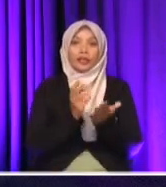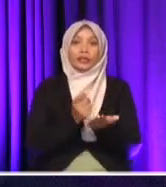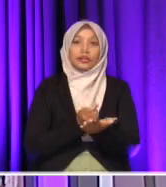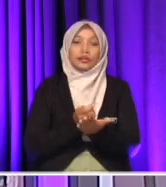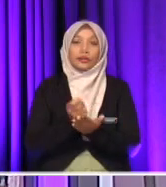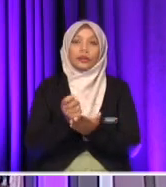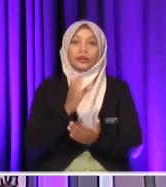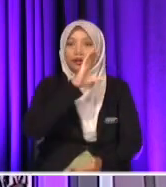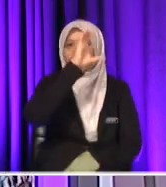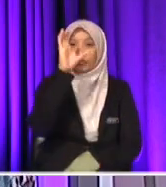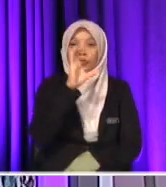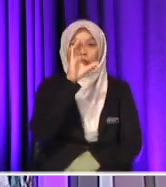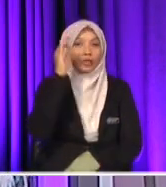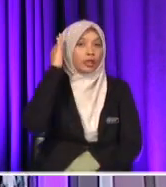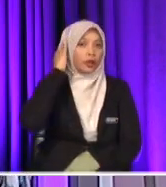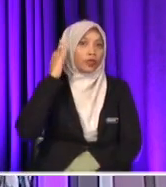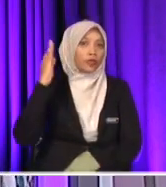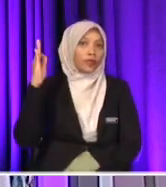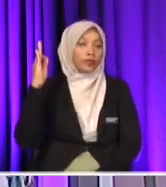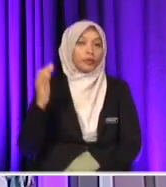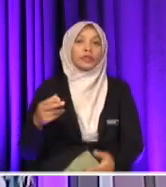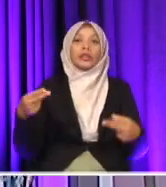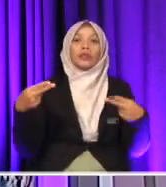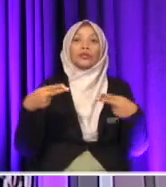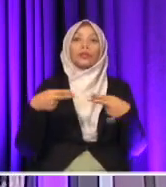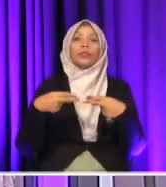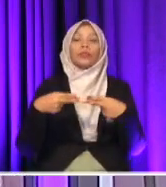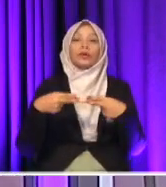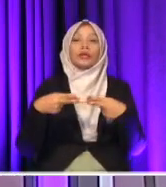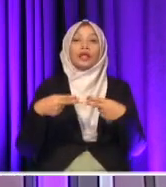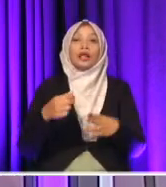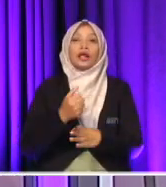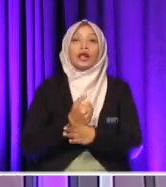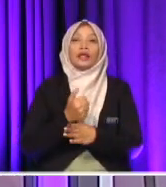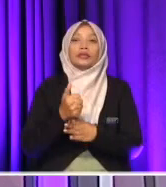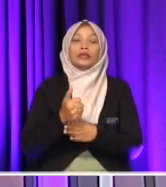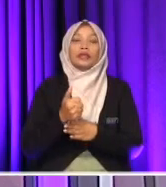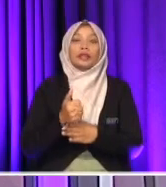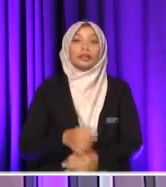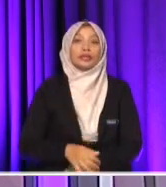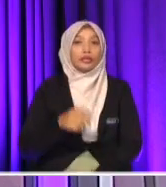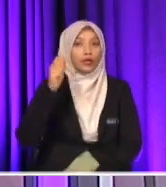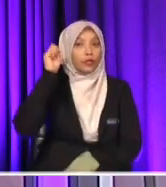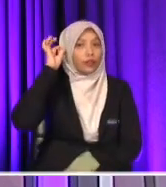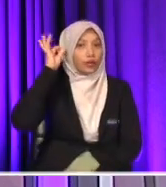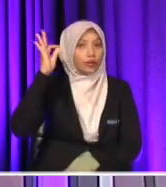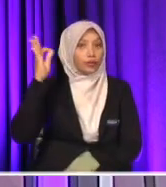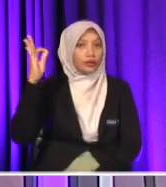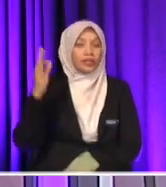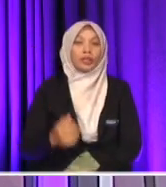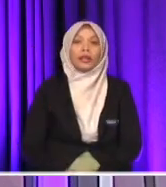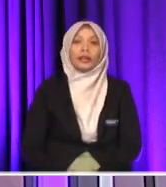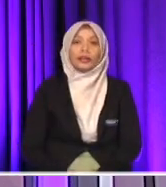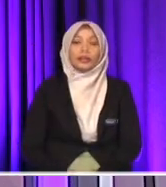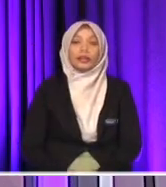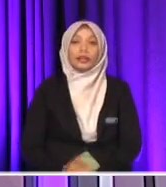kita mencari frekuensi. Tadi kita kata hubungan antara frekuensi adalah 1 per tempoh tadi untuk frekuensi. So, kita dah